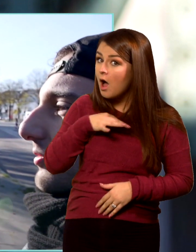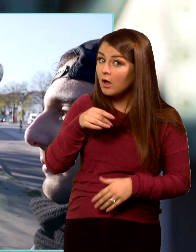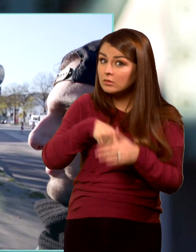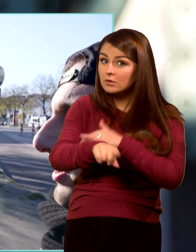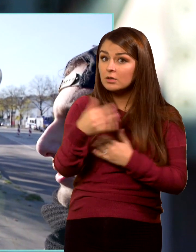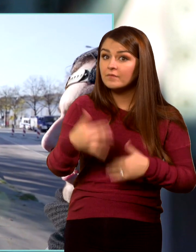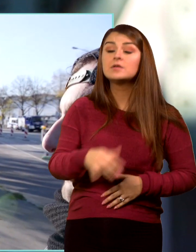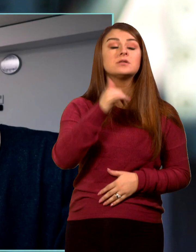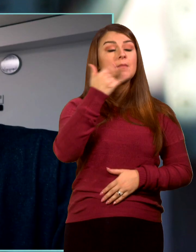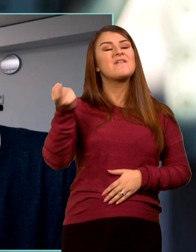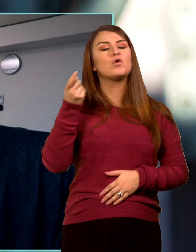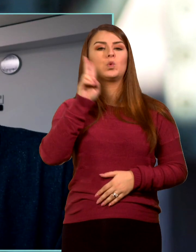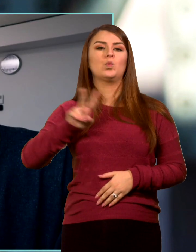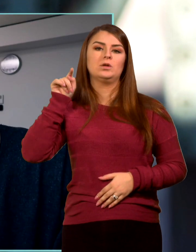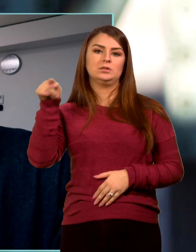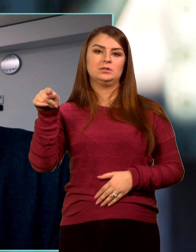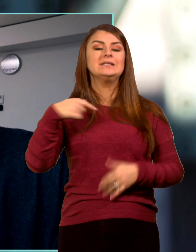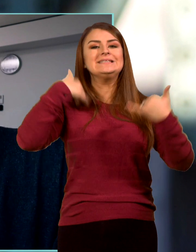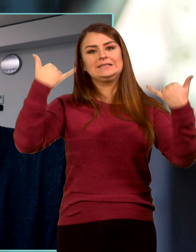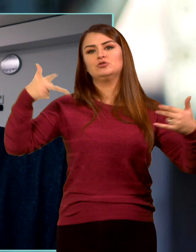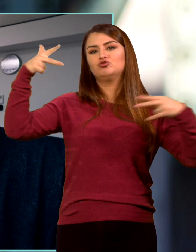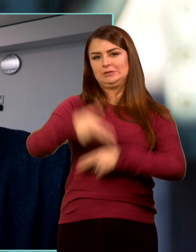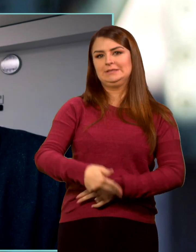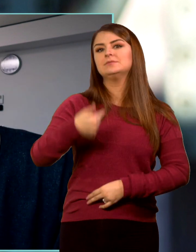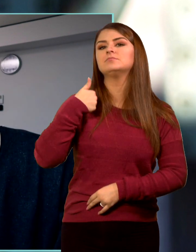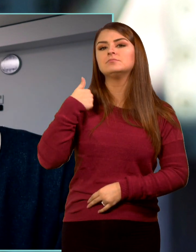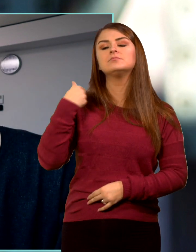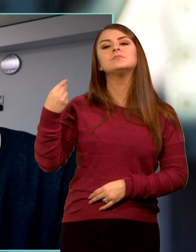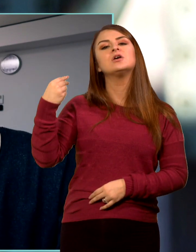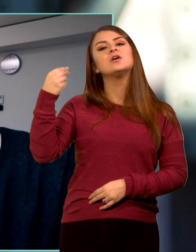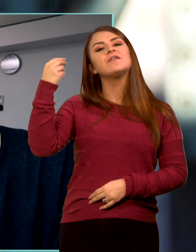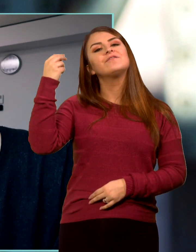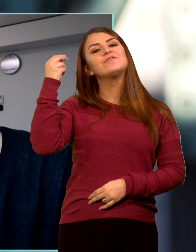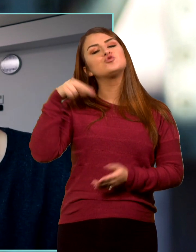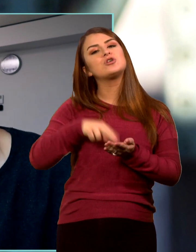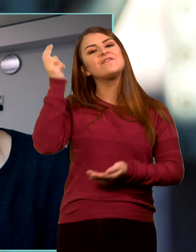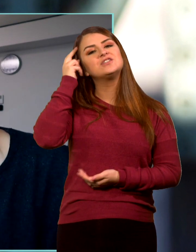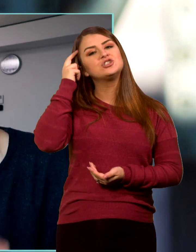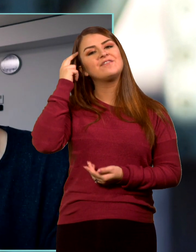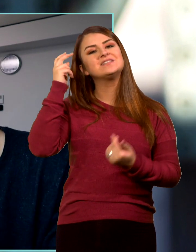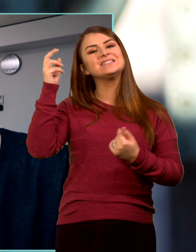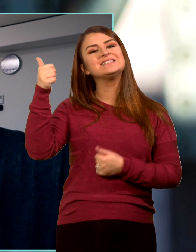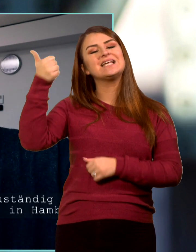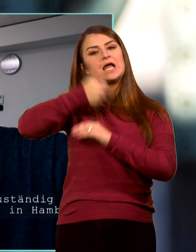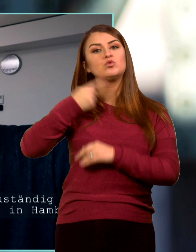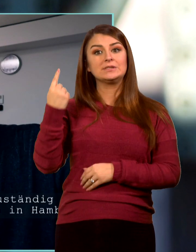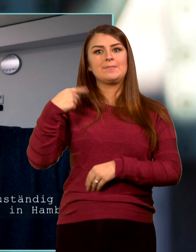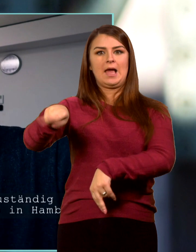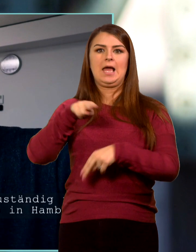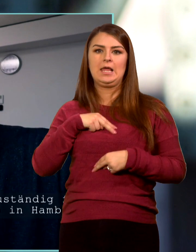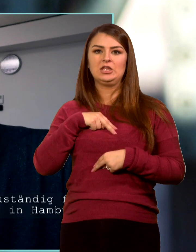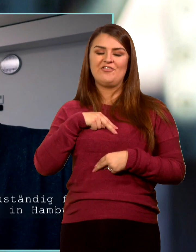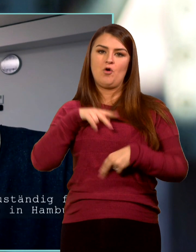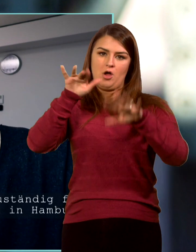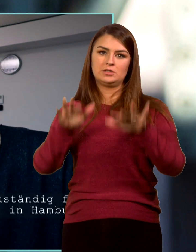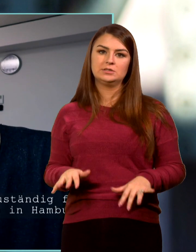also, aber von der Uni. Ich melde mich hier kurz mal aus dem Schnitt. Die zuständige Wissenschaftssenatorin Katharina Fegebank bzw. ihre Sprecherin hat mir geantwortet.